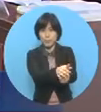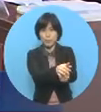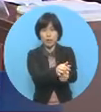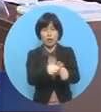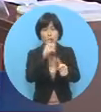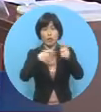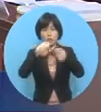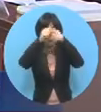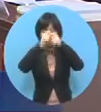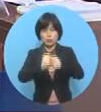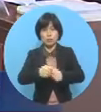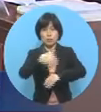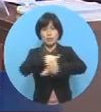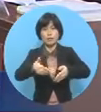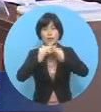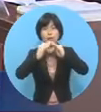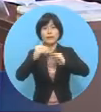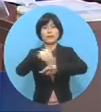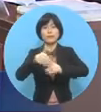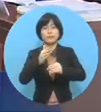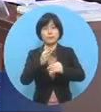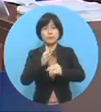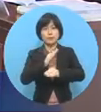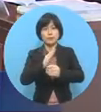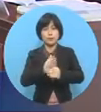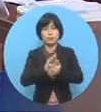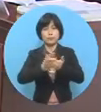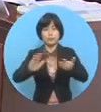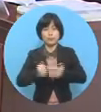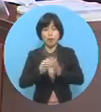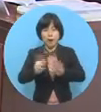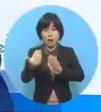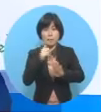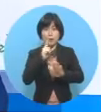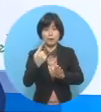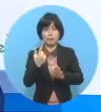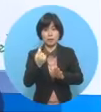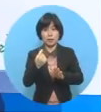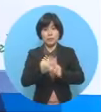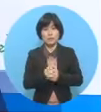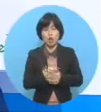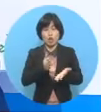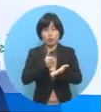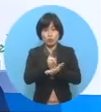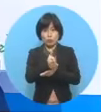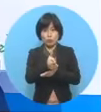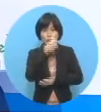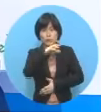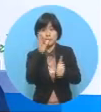한국문화관광연구원의 연구 영역을 통해 구체화해 나갈 계획입니다. 앞서 말씀드린